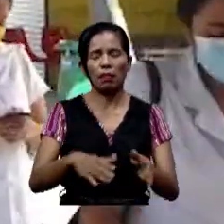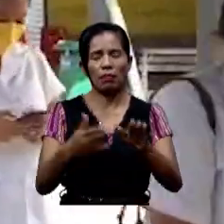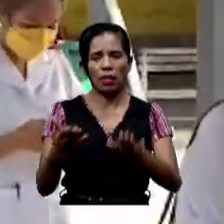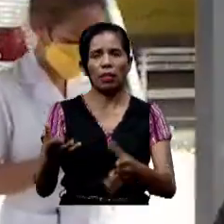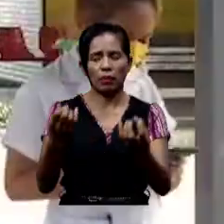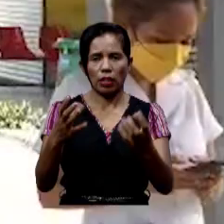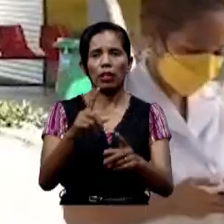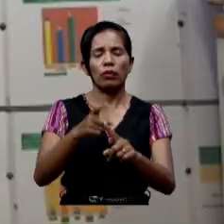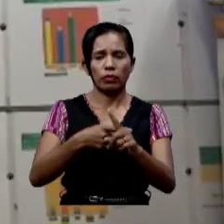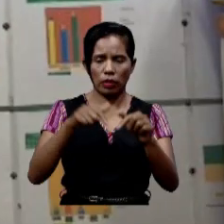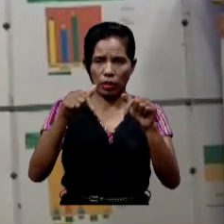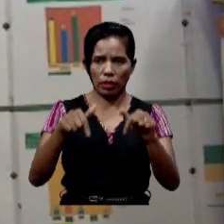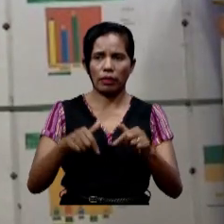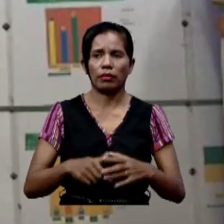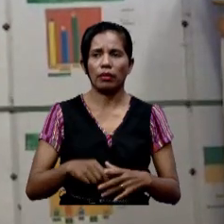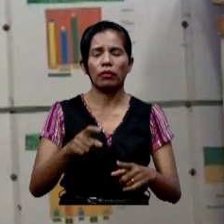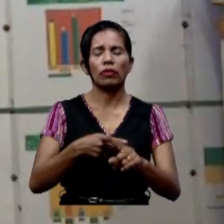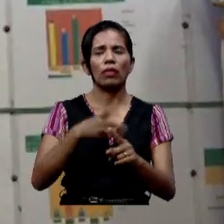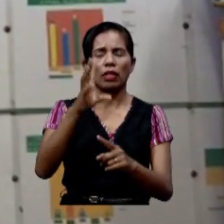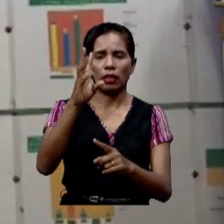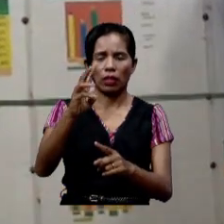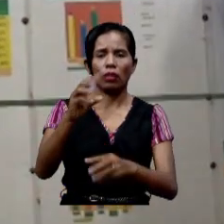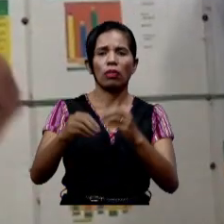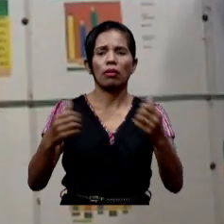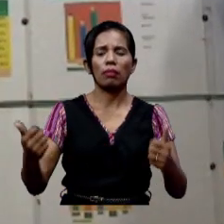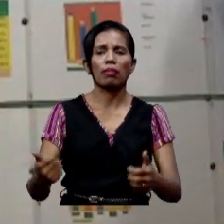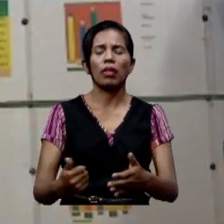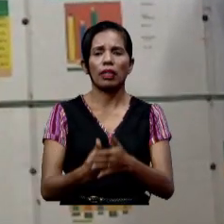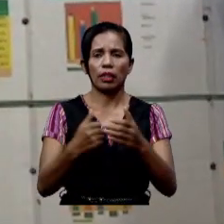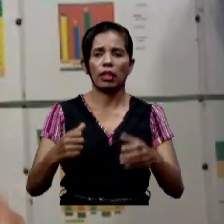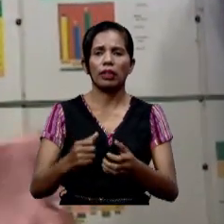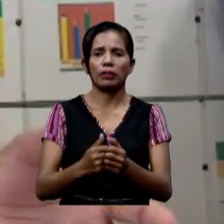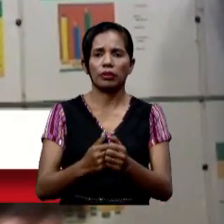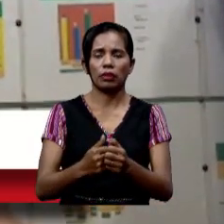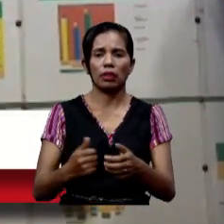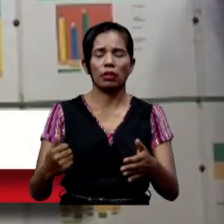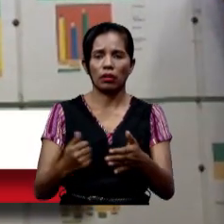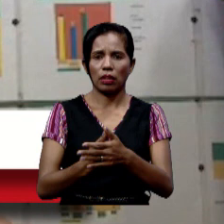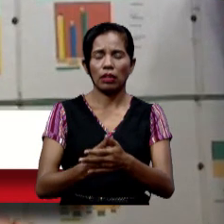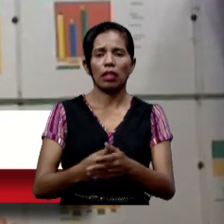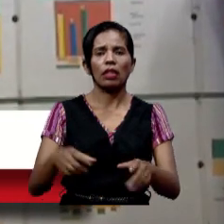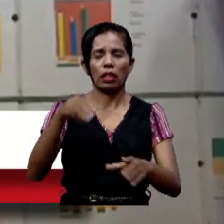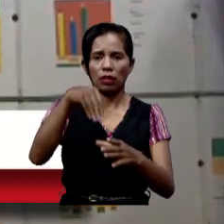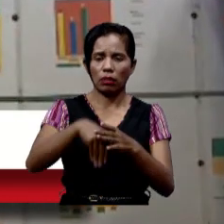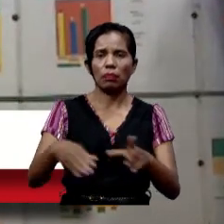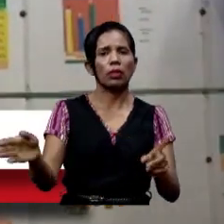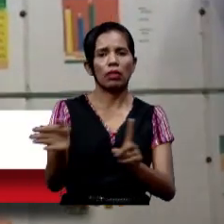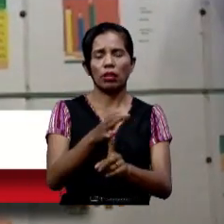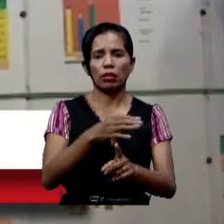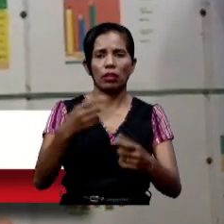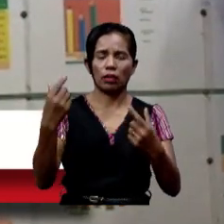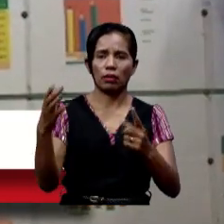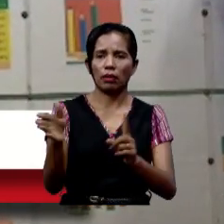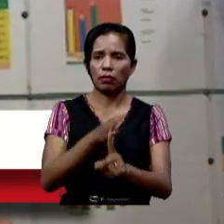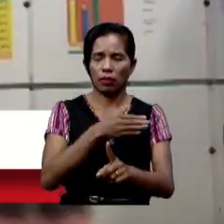in nyalarane, kona ba accidenti, incluimos ba kumalu, tuir fali